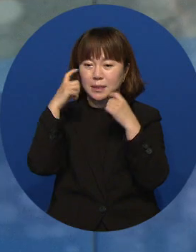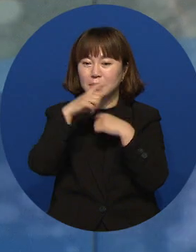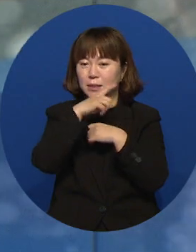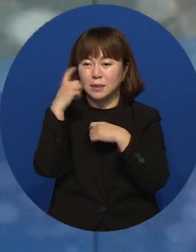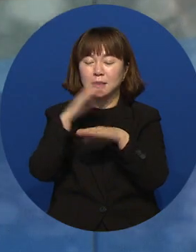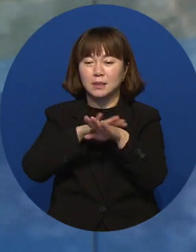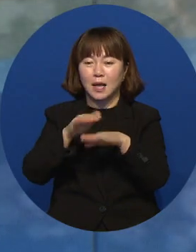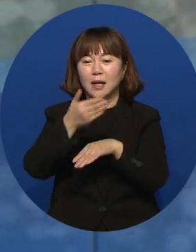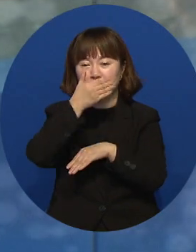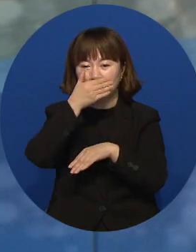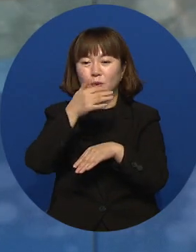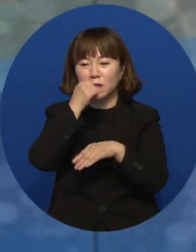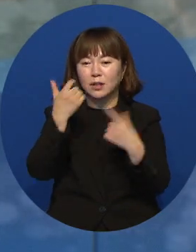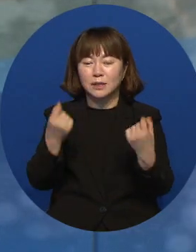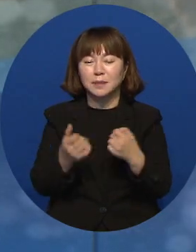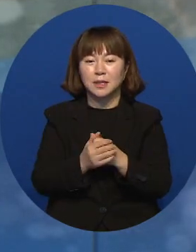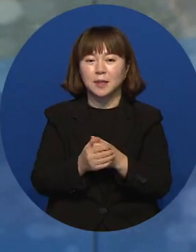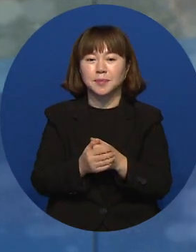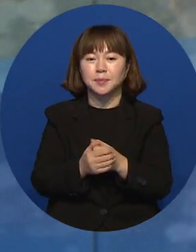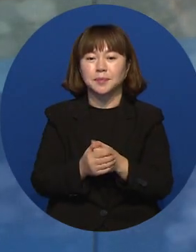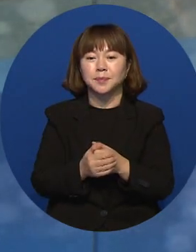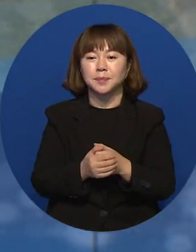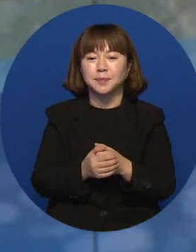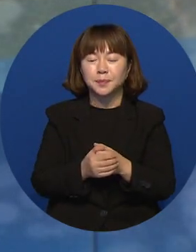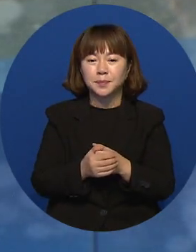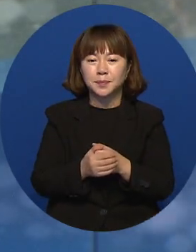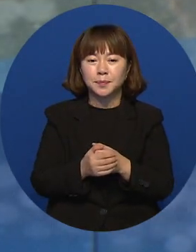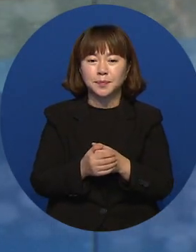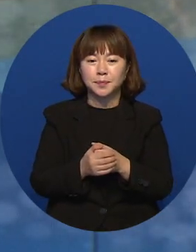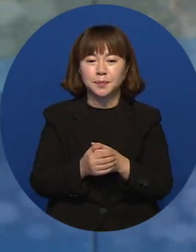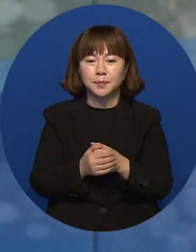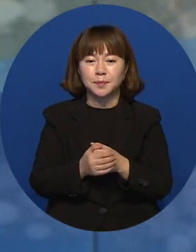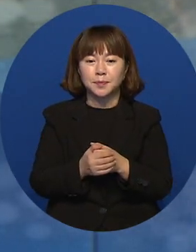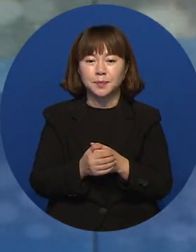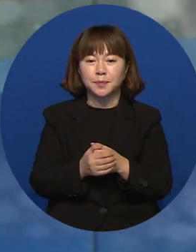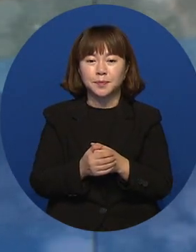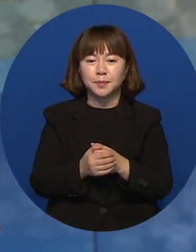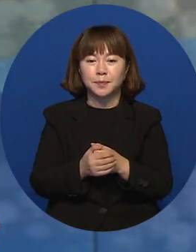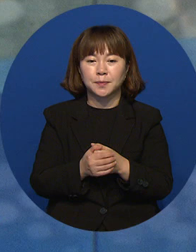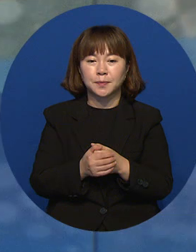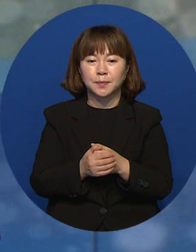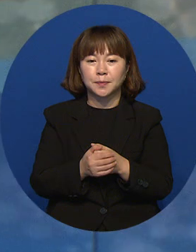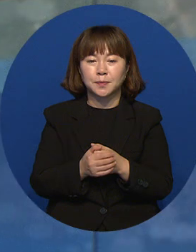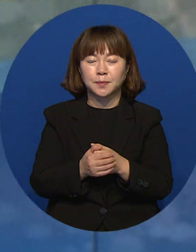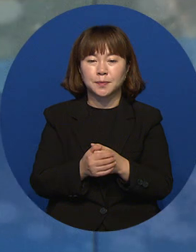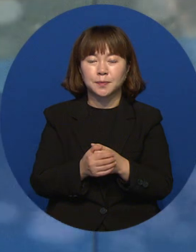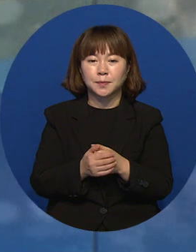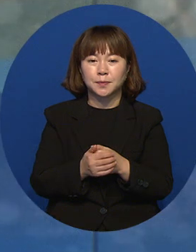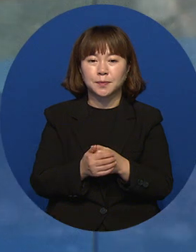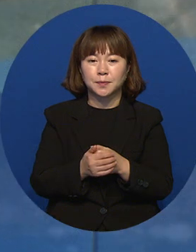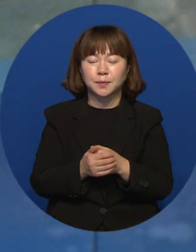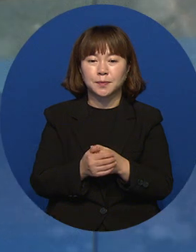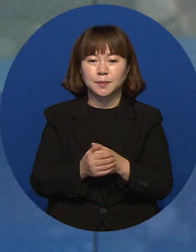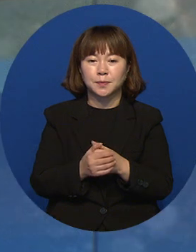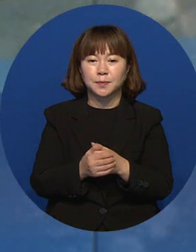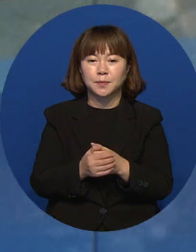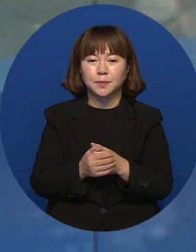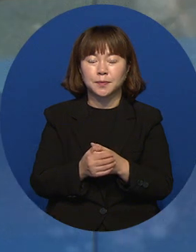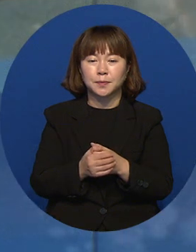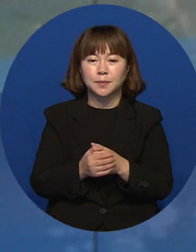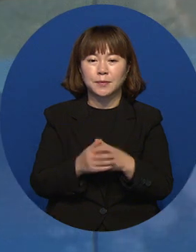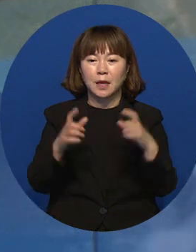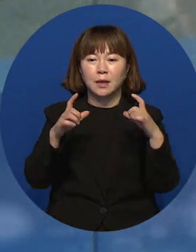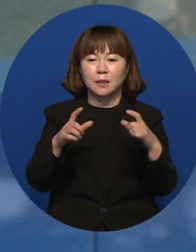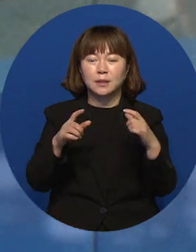지금 녹화를 하는 과정이라 이렇게 마스크를 쓰지 않았다는 말씀을 드리겠습니다 자 지역 소비 활성화 가 굉장히 이번에 이 드